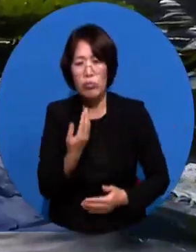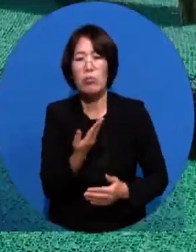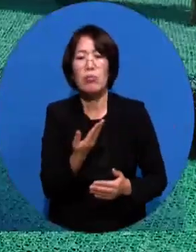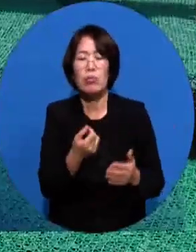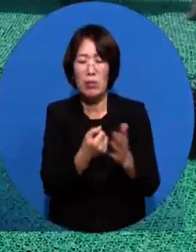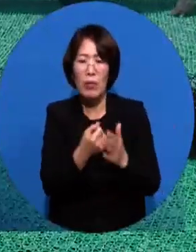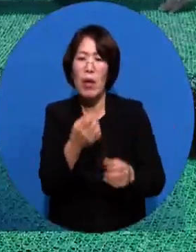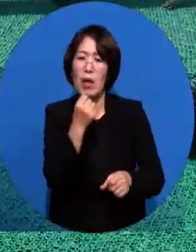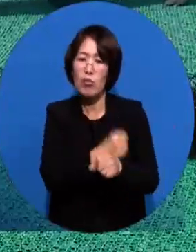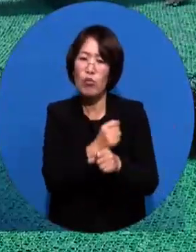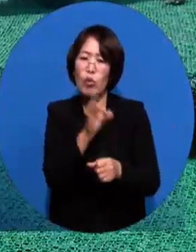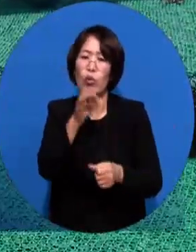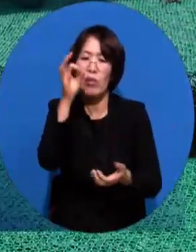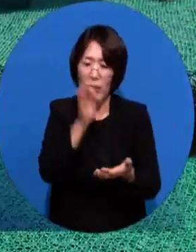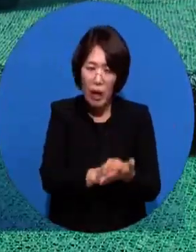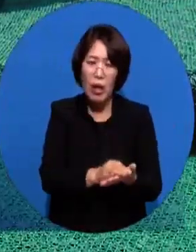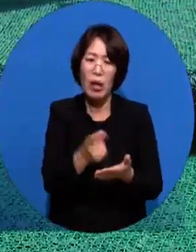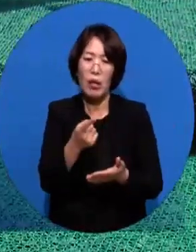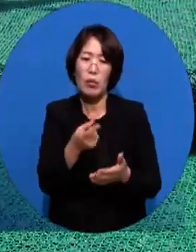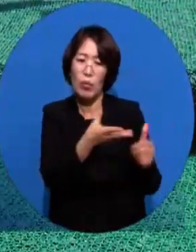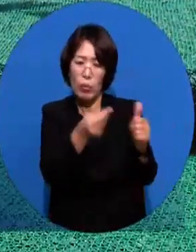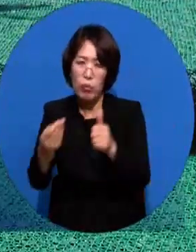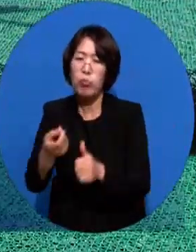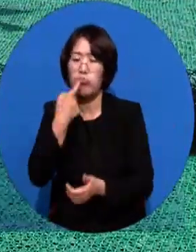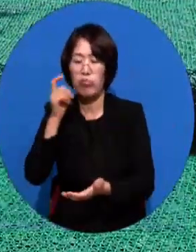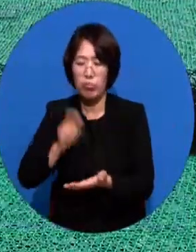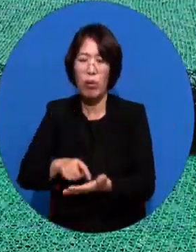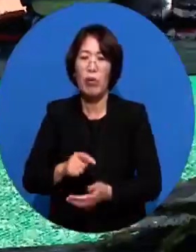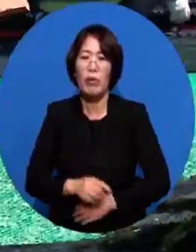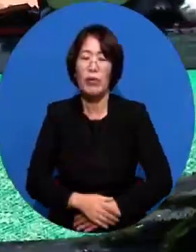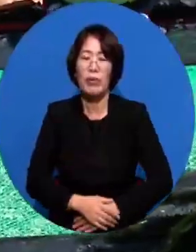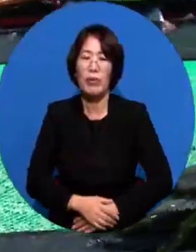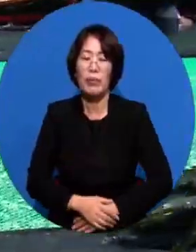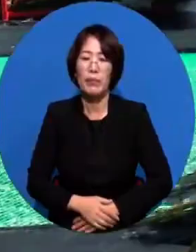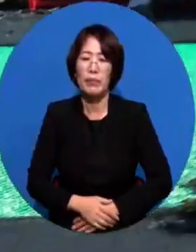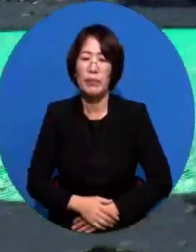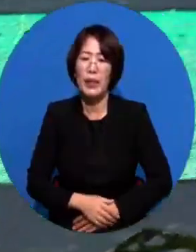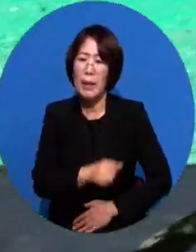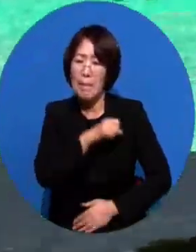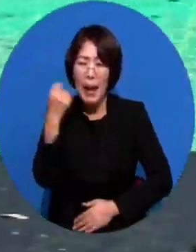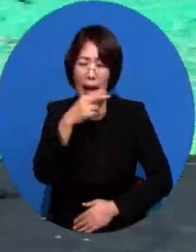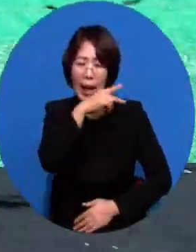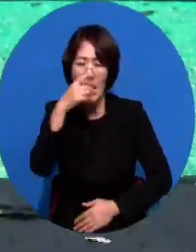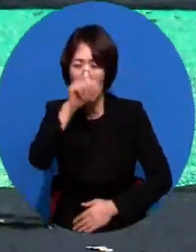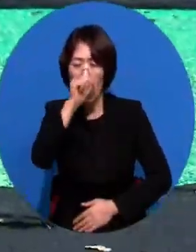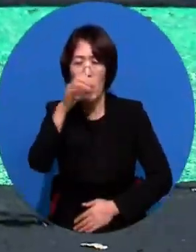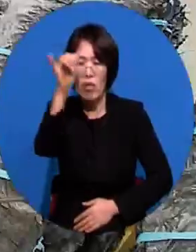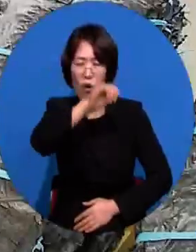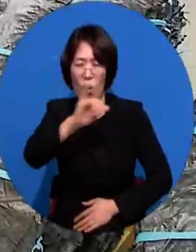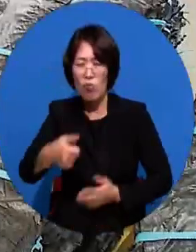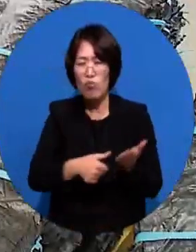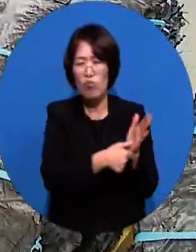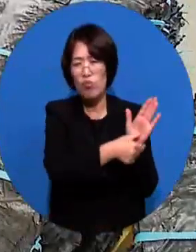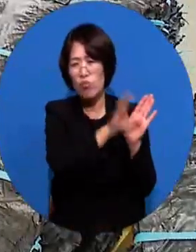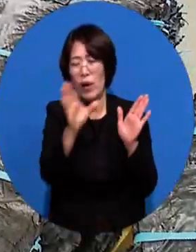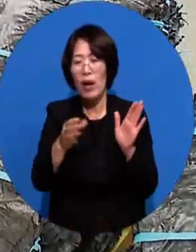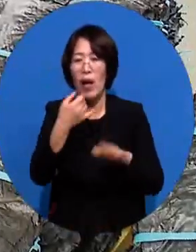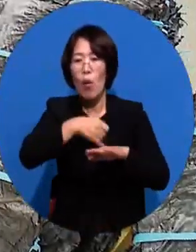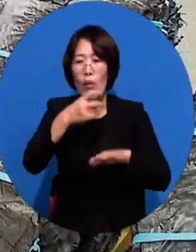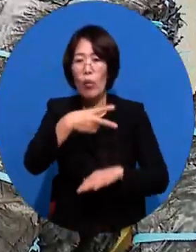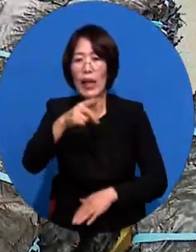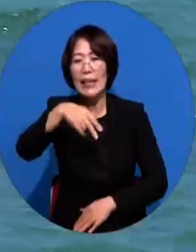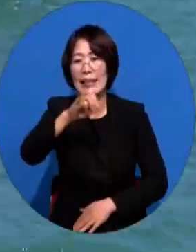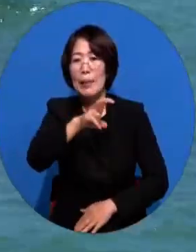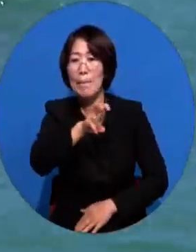저렴해지고 일선을 구하는 데 손 쉬워졌다고 보시면 됩니다. 맛과 향이 좋아 전국적 명성을 이어가고 있는 완도